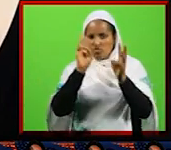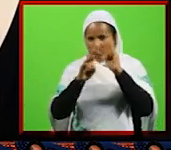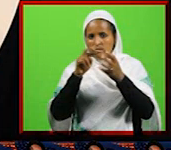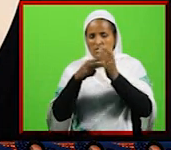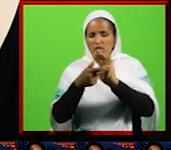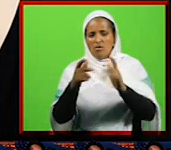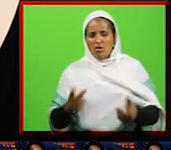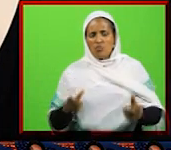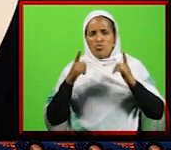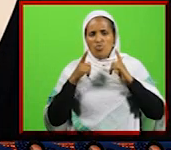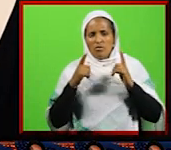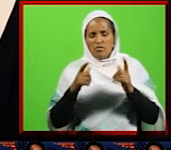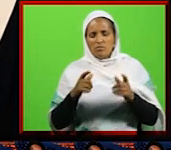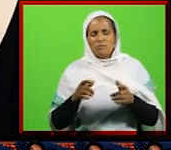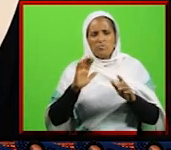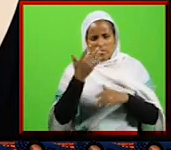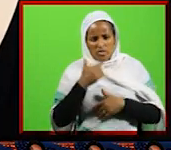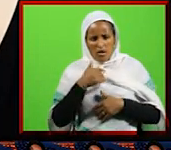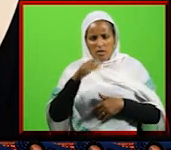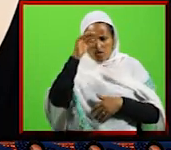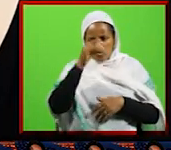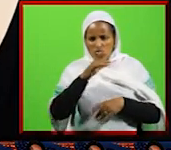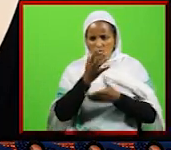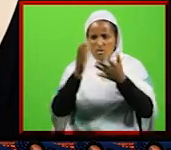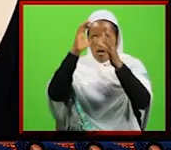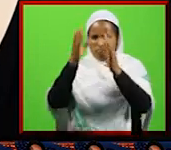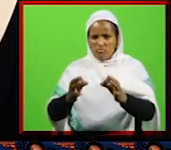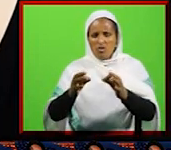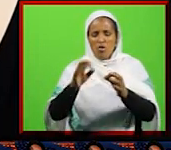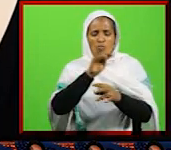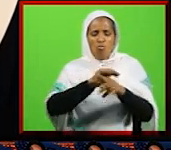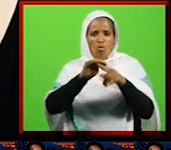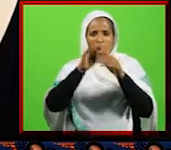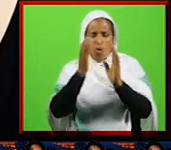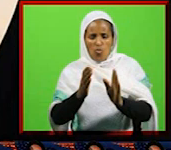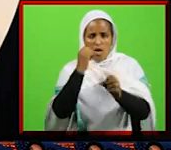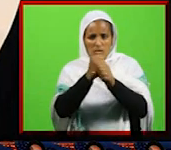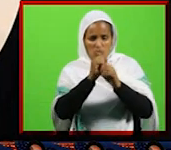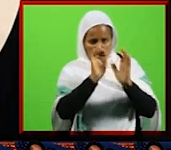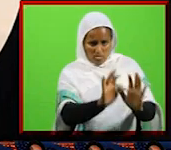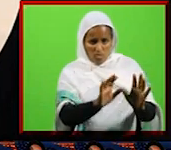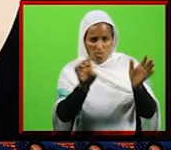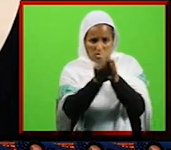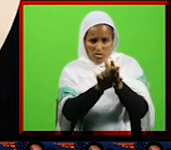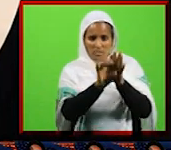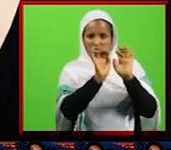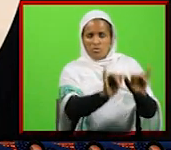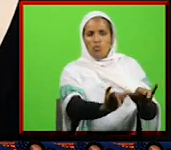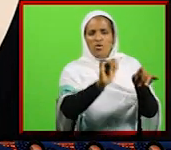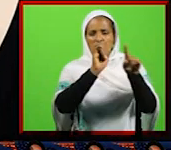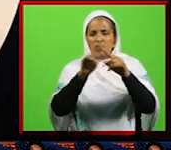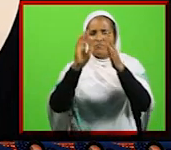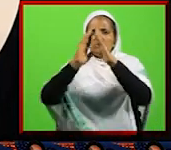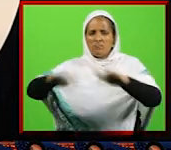ምን ይመስላል በትዳሪ ውስጥ ሰውን ትዳር ምለው ማለት ሙያዊ አሰራሩ እንዳለ ሆኖ ለፍች የሚያደርጉ